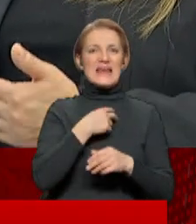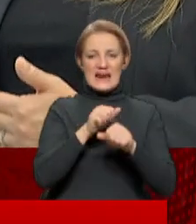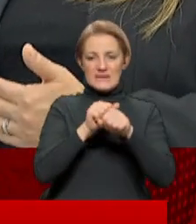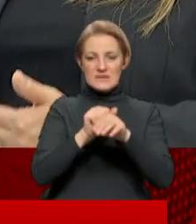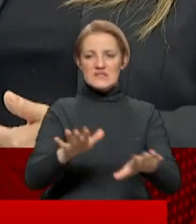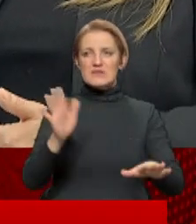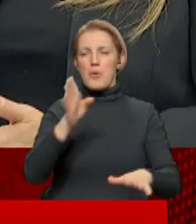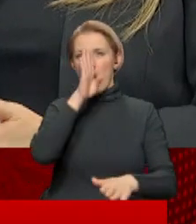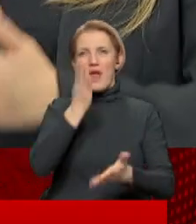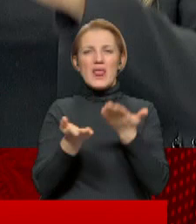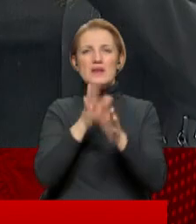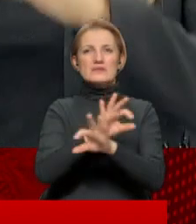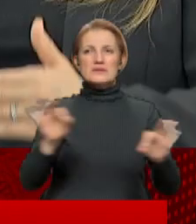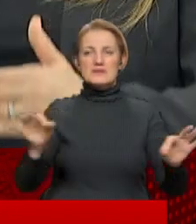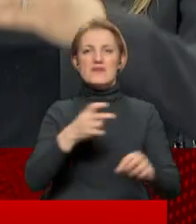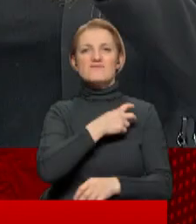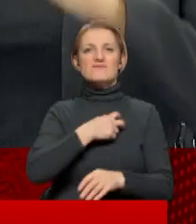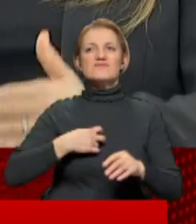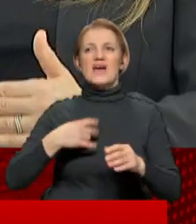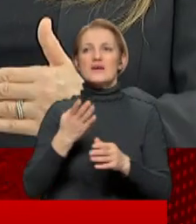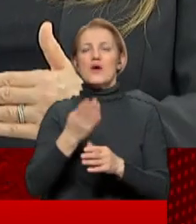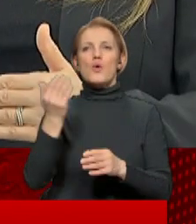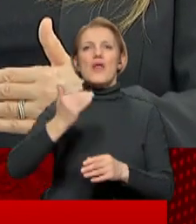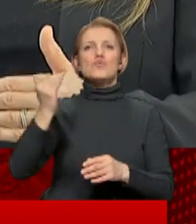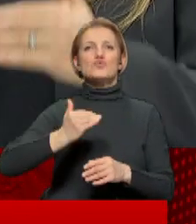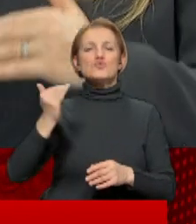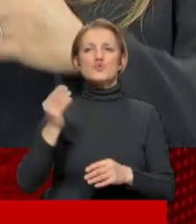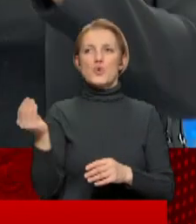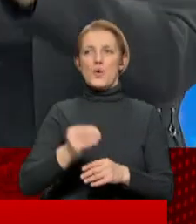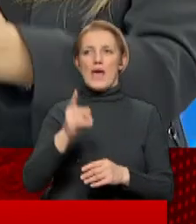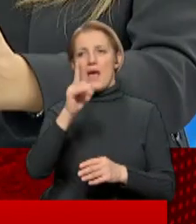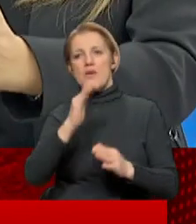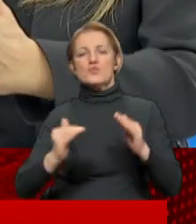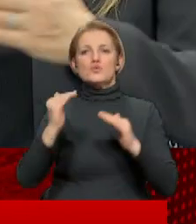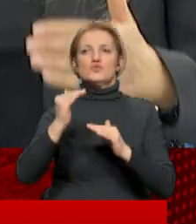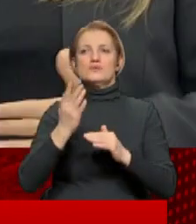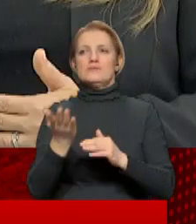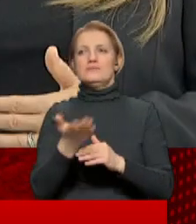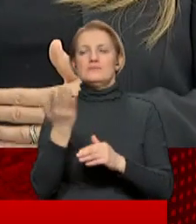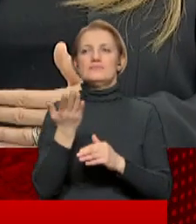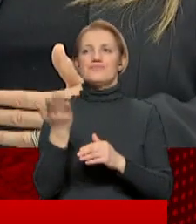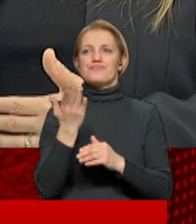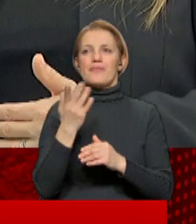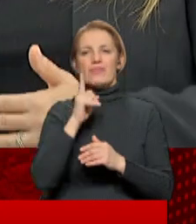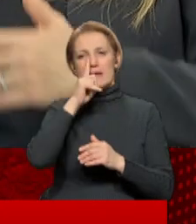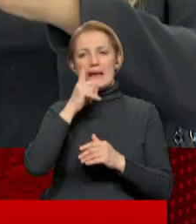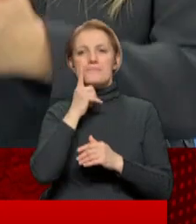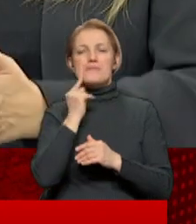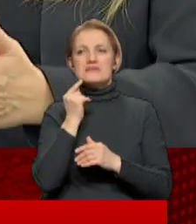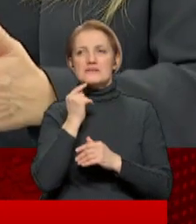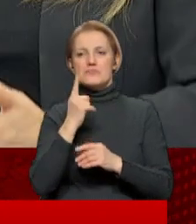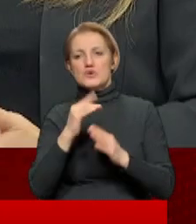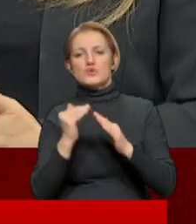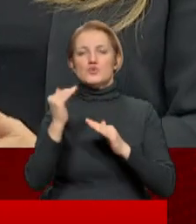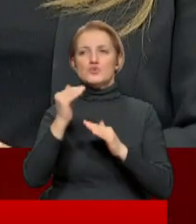sistemi o kadar adaletsiz ki ve vergi dilimlerini o kadar düşük belirliyorlar ki hemen bir üst vergi dilimine. Yani daha Nisan'da, Mayıs'ta bir üst